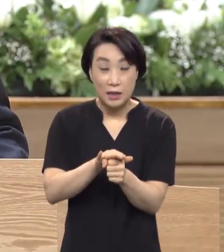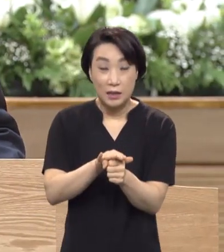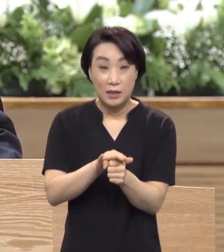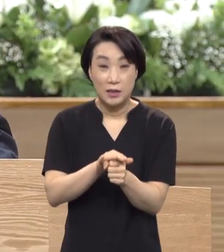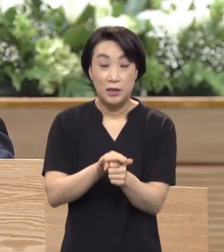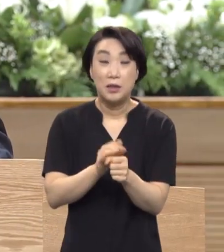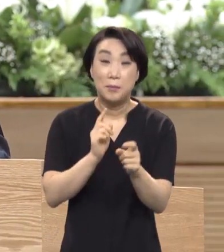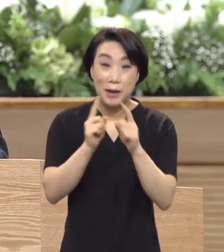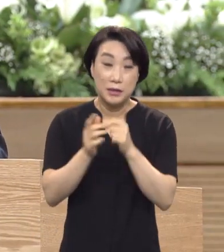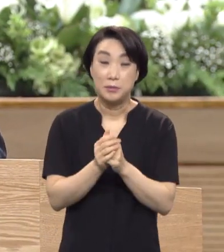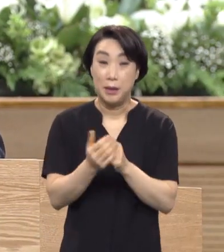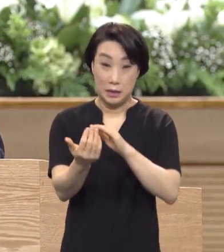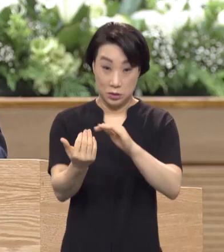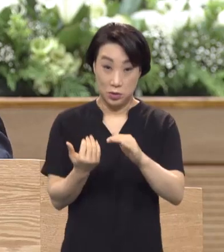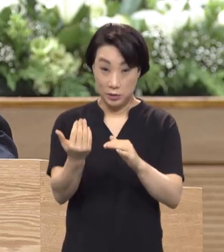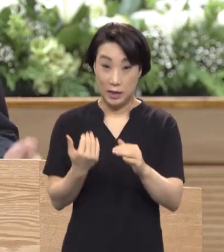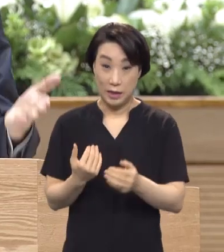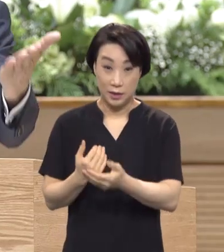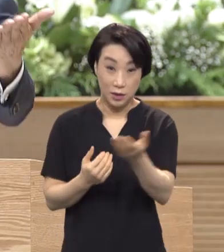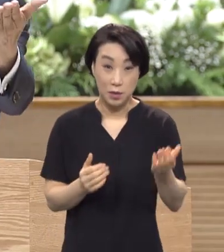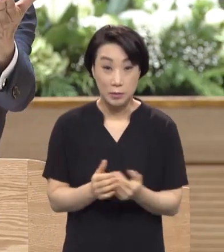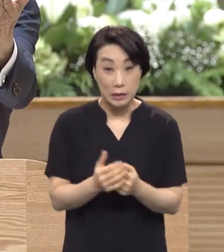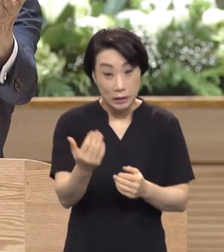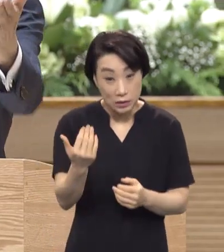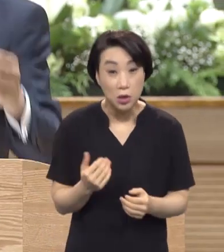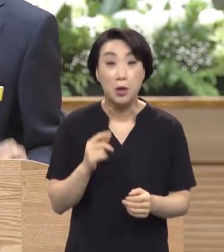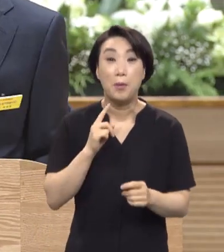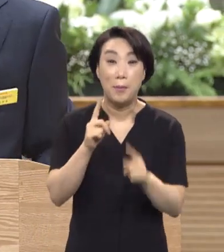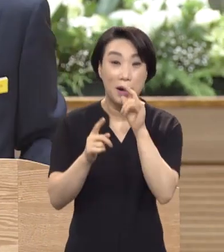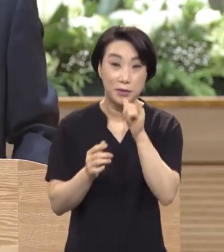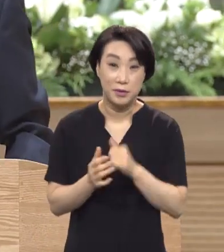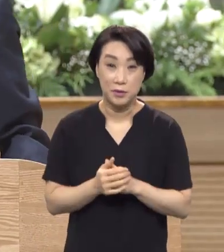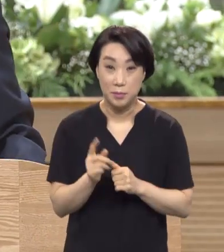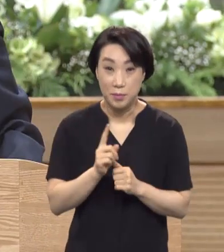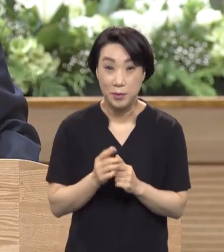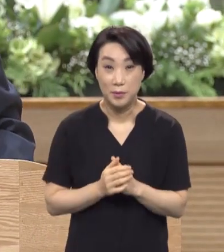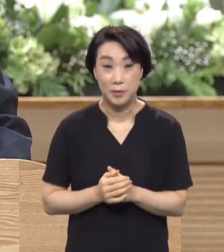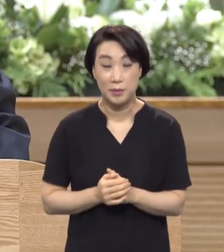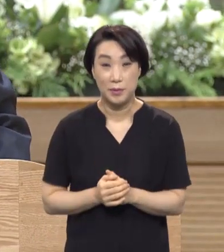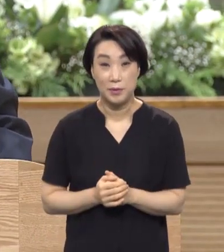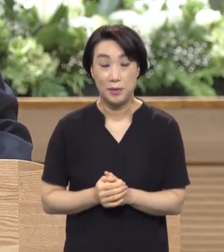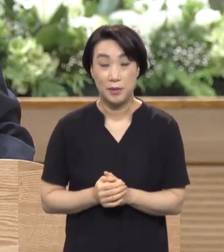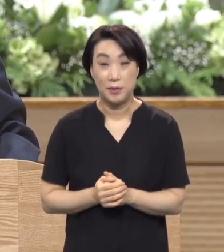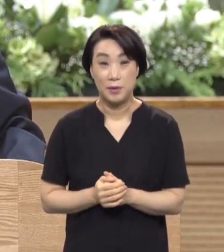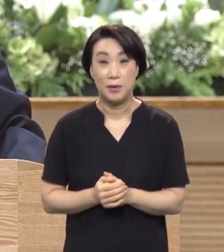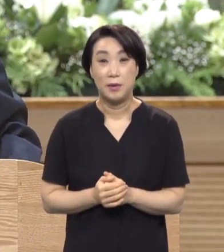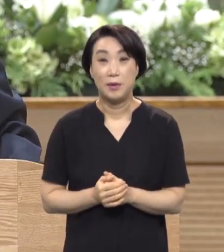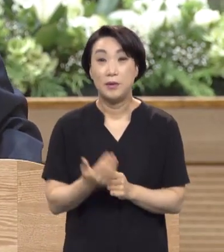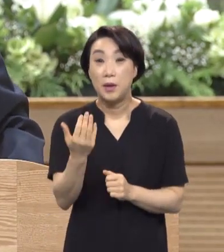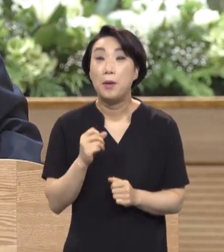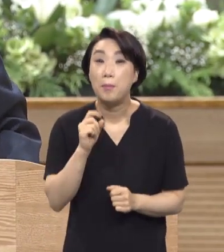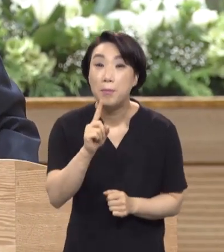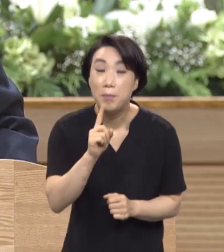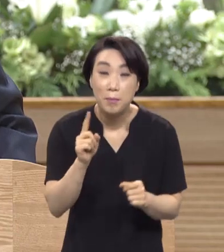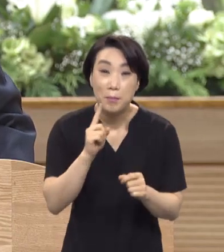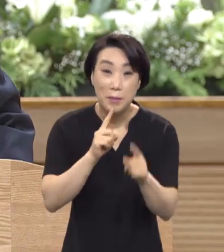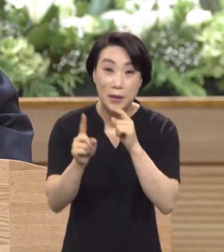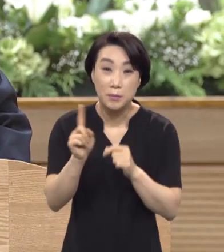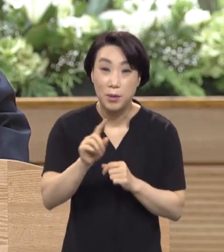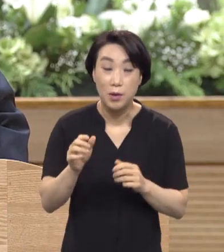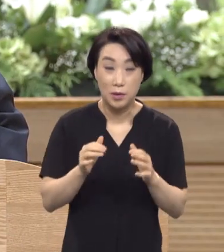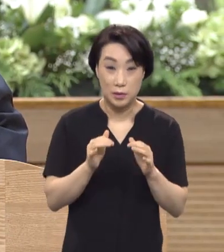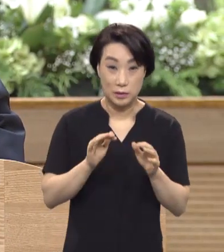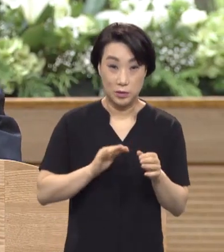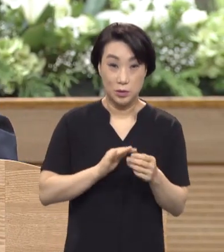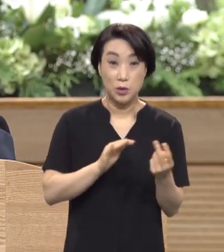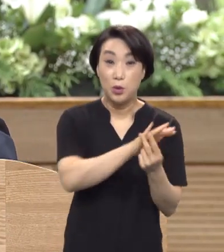말씀하시기 전에 고전 말씀이 그렇게 말씀하십니다. 우리